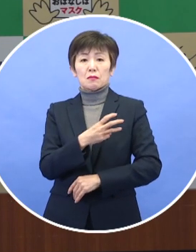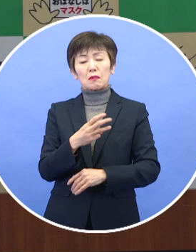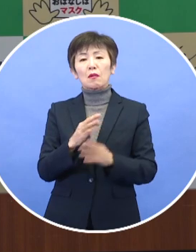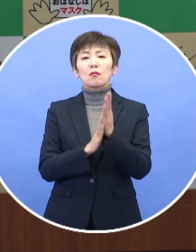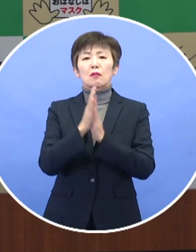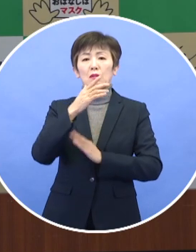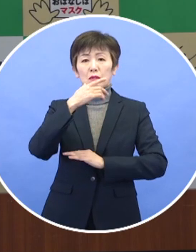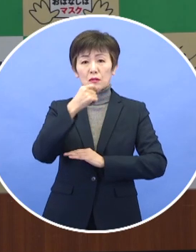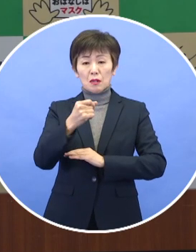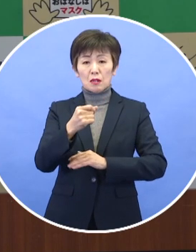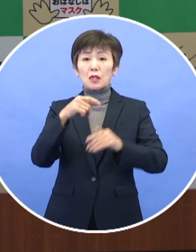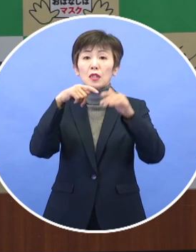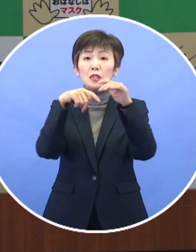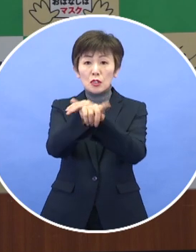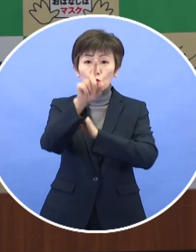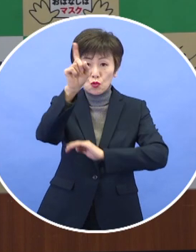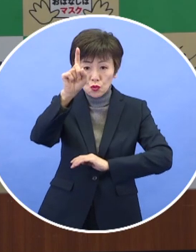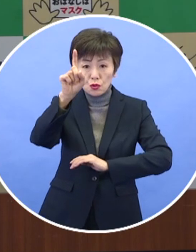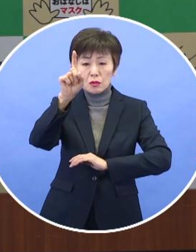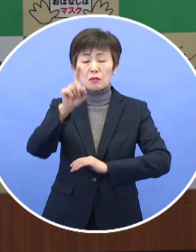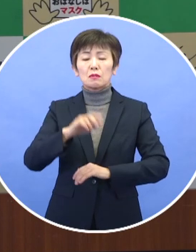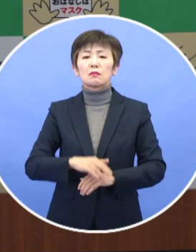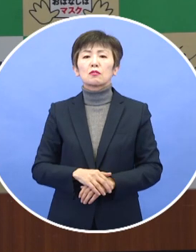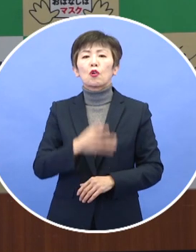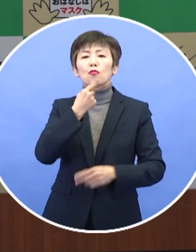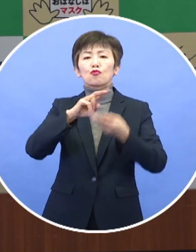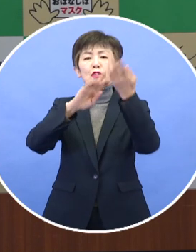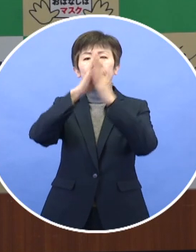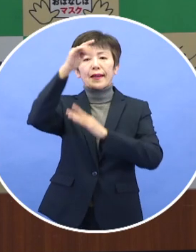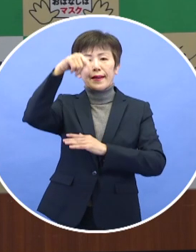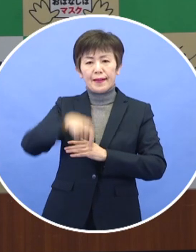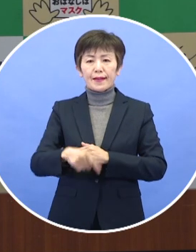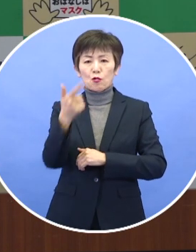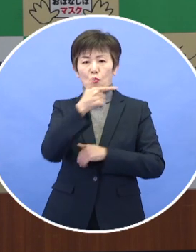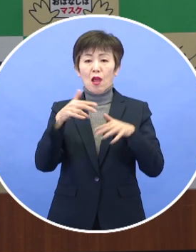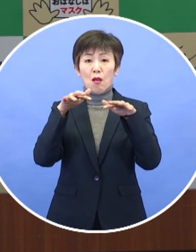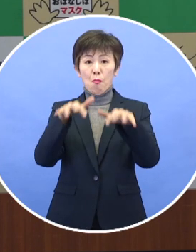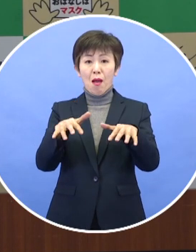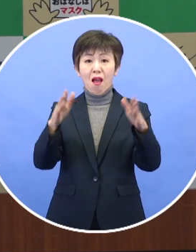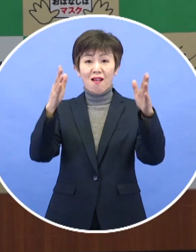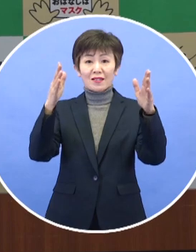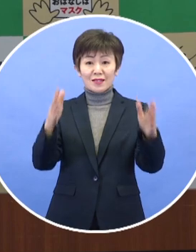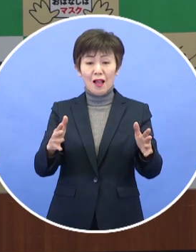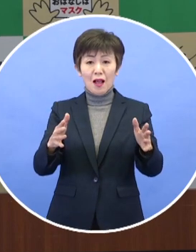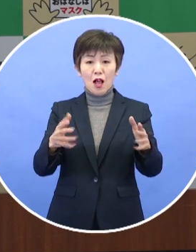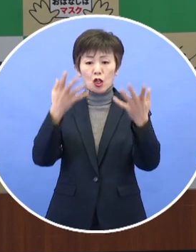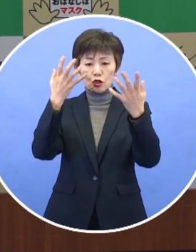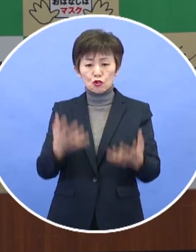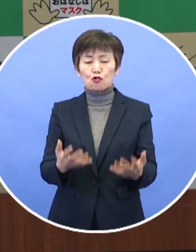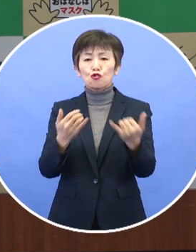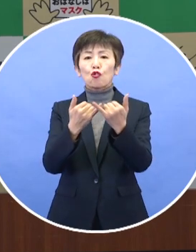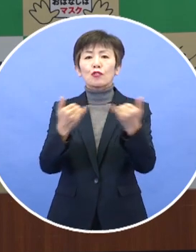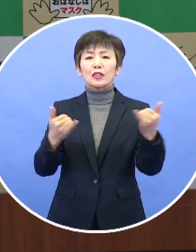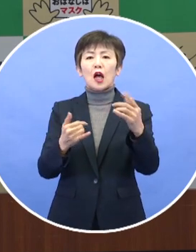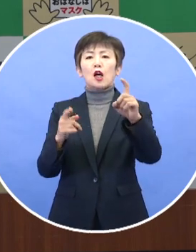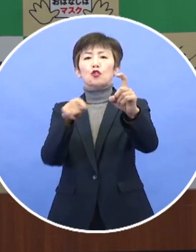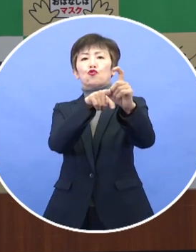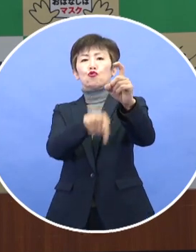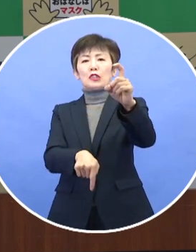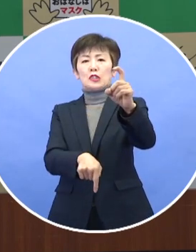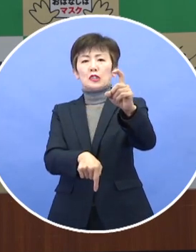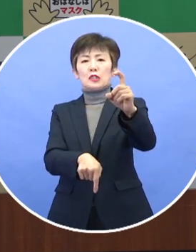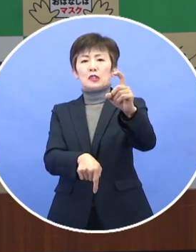思います。まあ、理由といたしましては、福井県における第6波、まあ、ここにおいてですね、重症者の方は10人いらっしゃいます